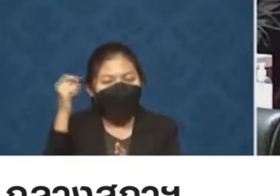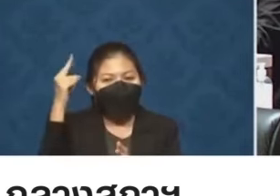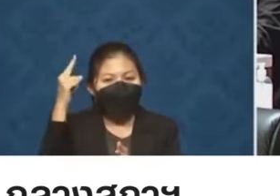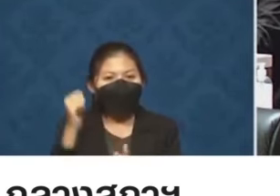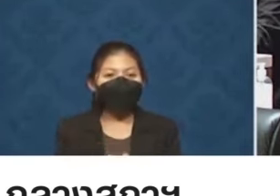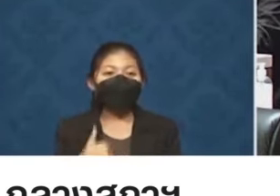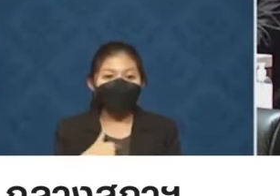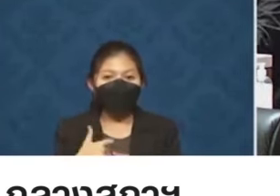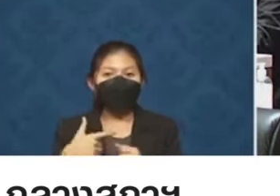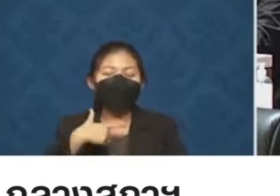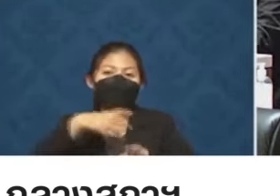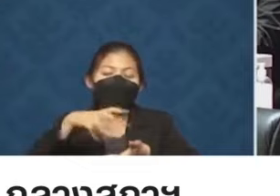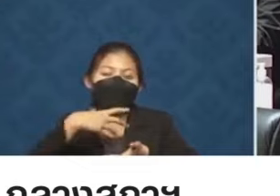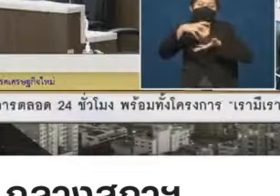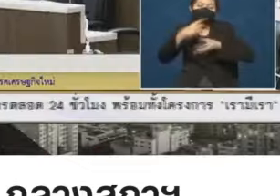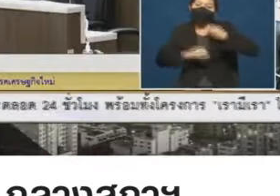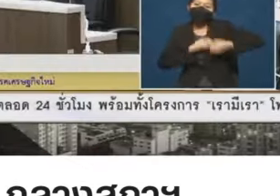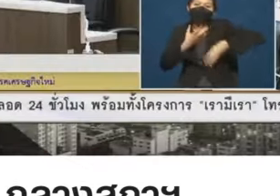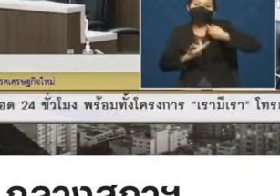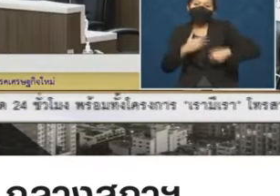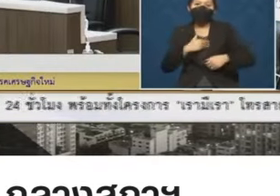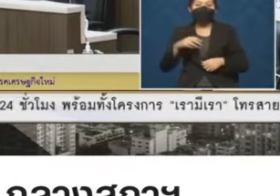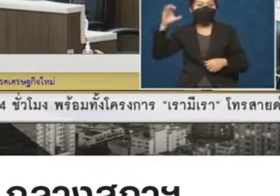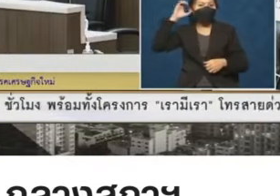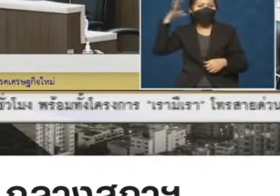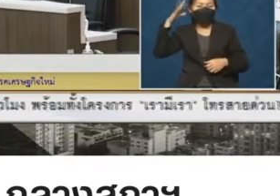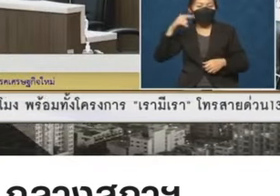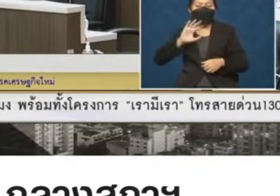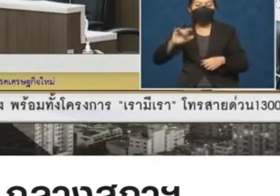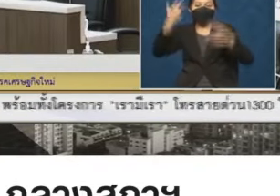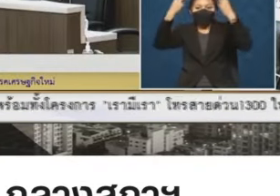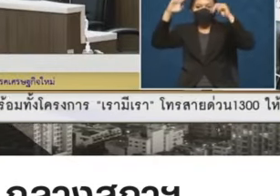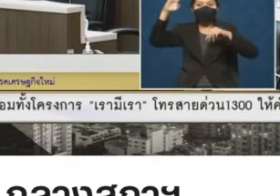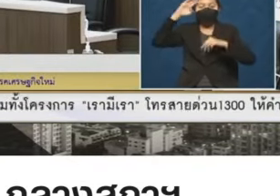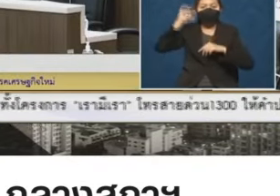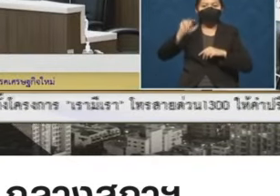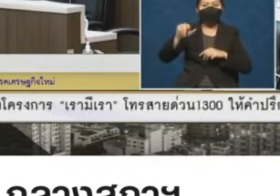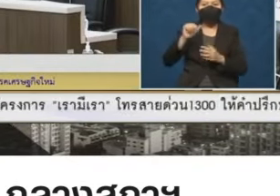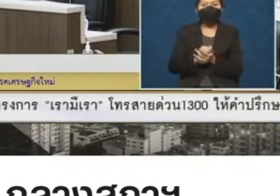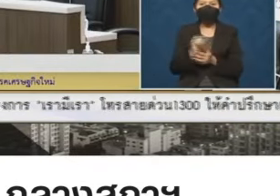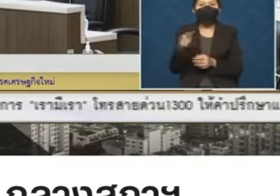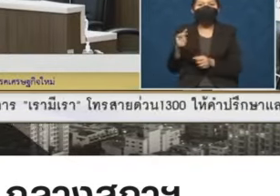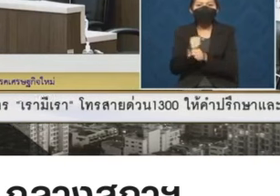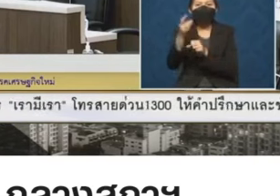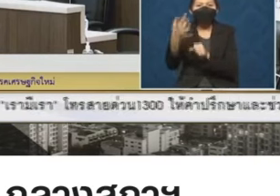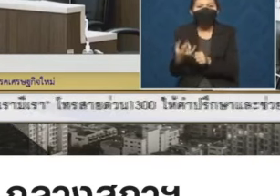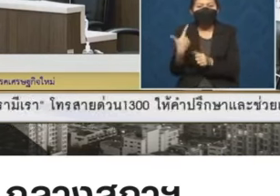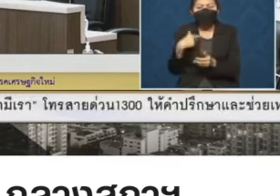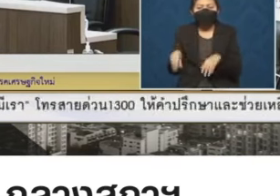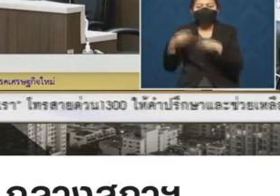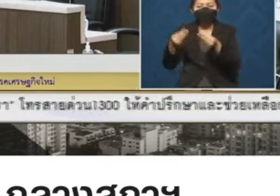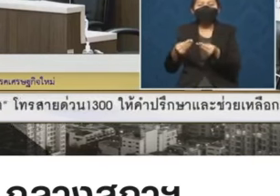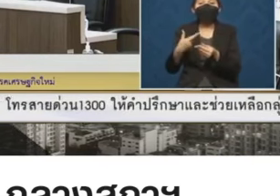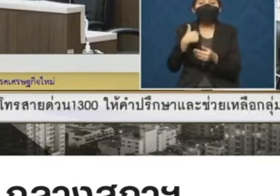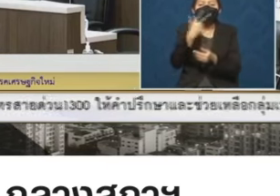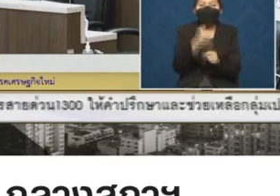ขอ เนี่ยก็ซึมๆมีบรรยากาศจะร้องไห้แล้วคุณมิ่งขวัญนี่ก็เปิดเผยในสภาด้วยนะว่าก่อนหน้านี้ได้พยายาม